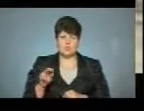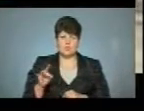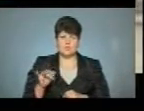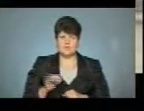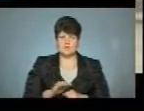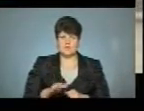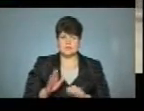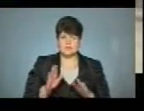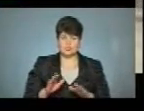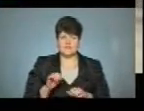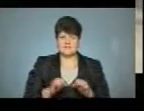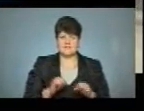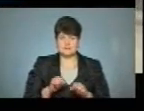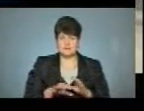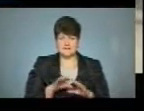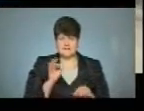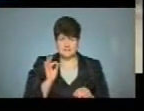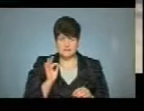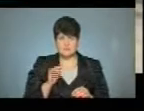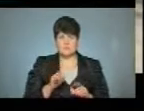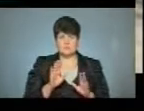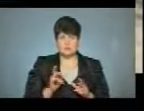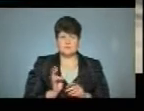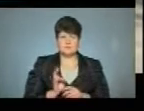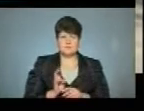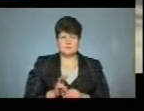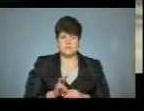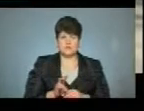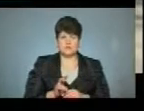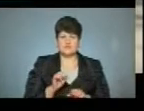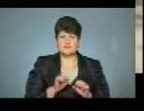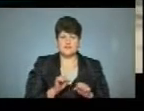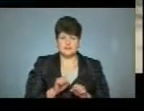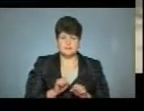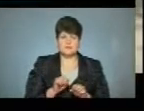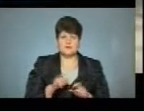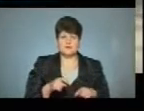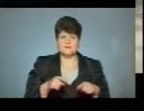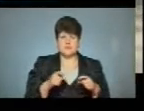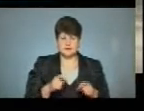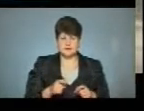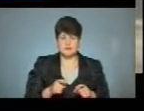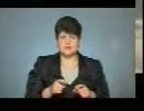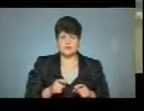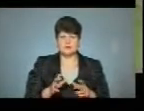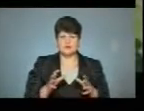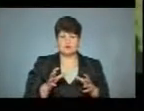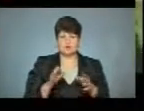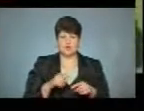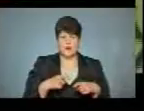Дітки, буде в нас ведмедик вибраний, і ми будемо підходити до ведмедика, медведик буде бігти і доганяти, і